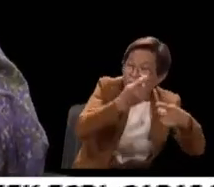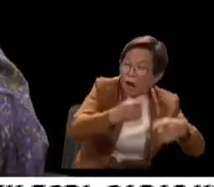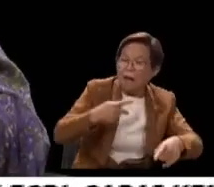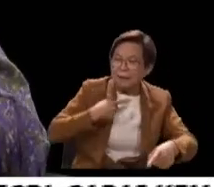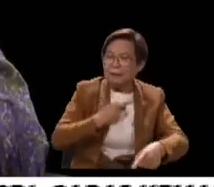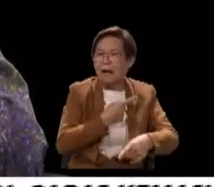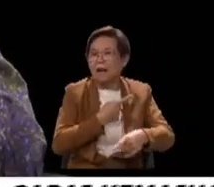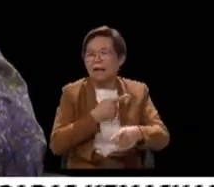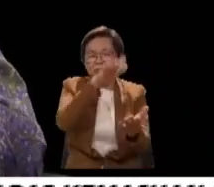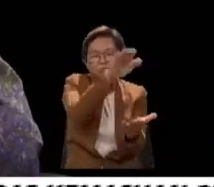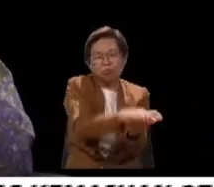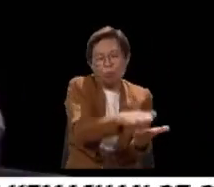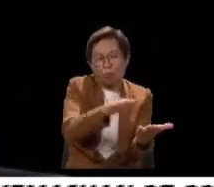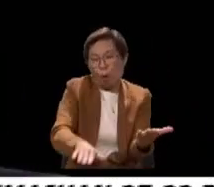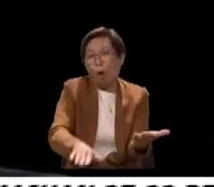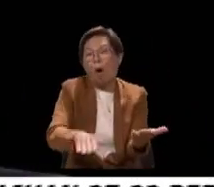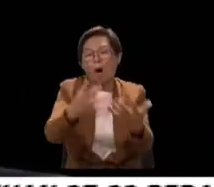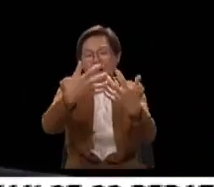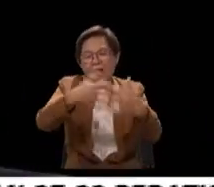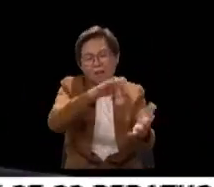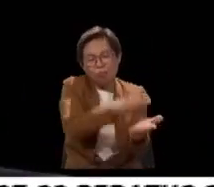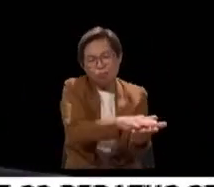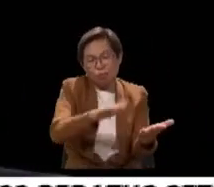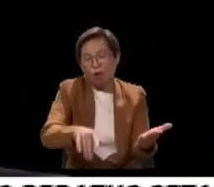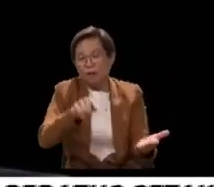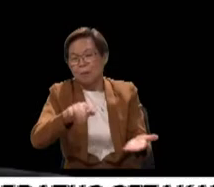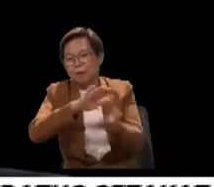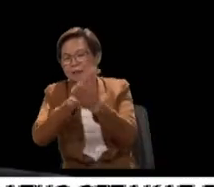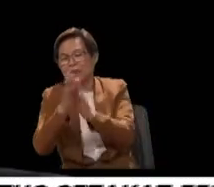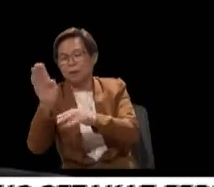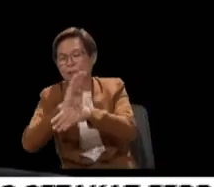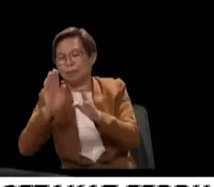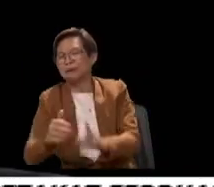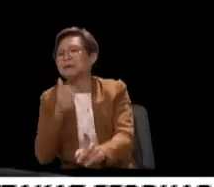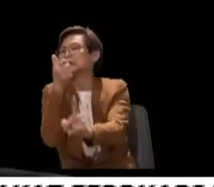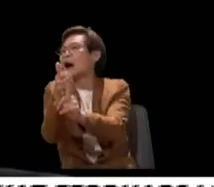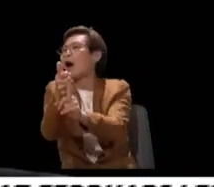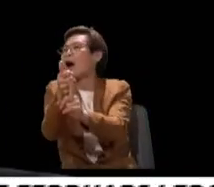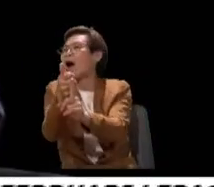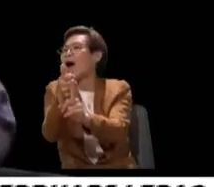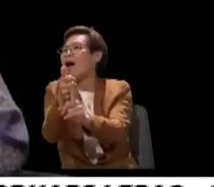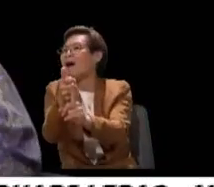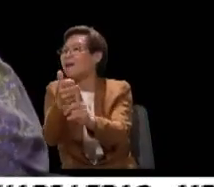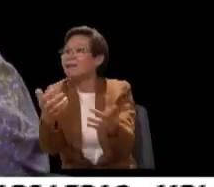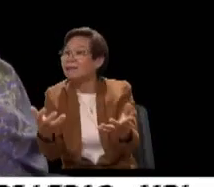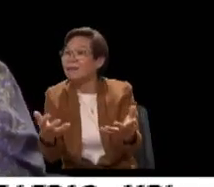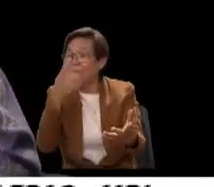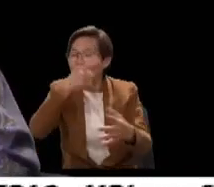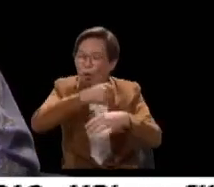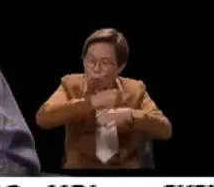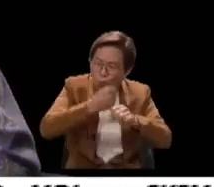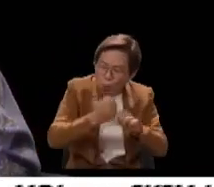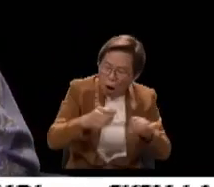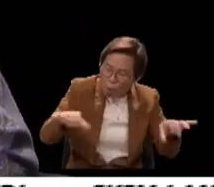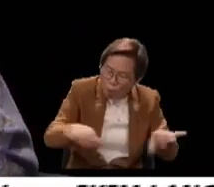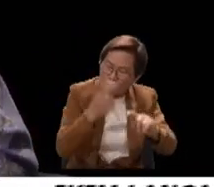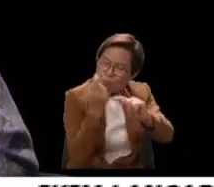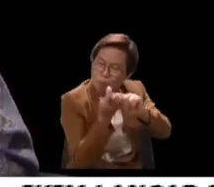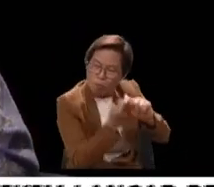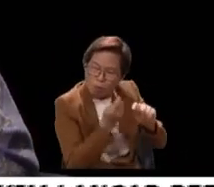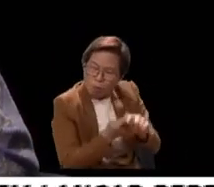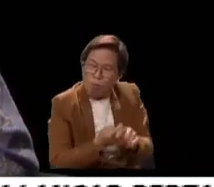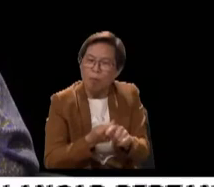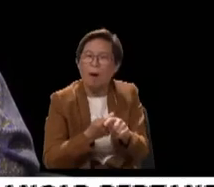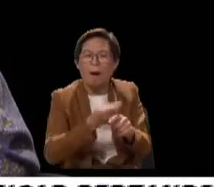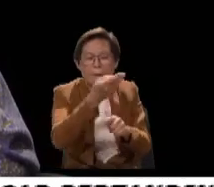kita akan duplicate kilang-kilang ini untuk memastikan mereka menjadi anreprena tersendirilah untuk menghasilkan produk-produk kayu ni